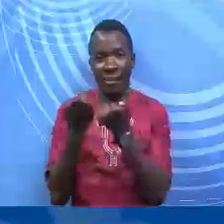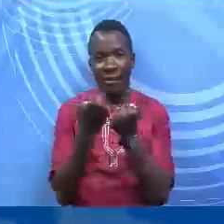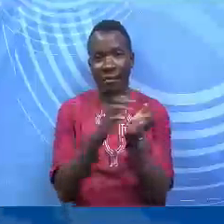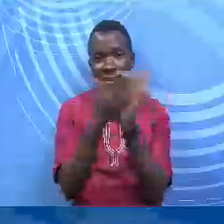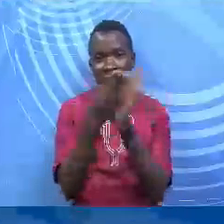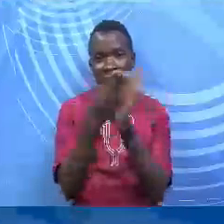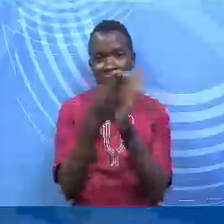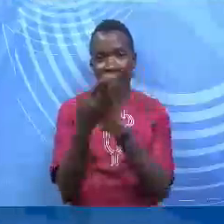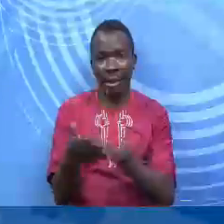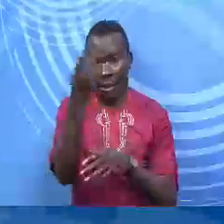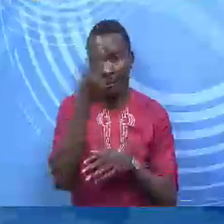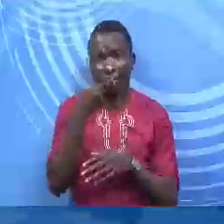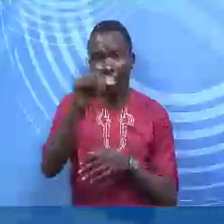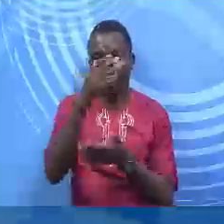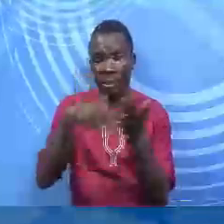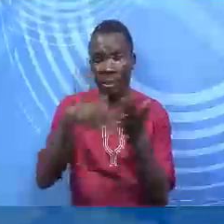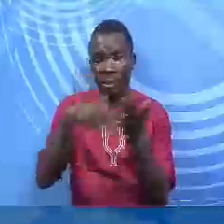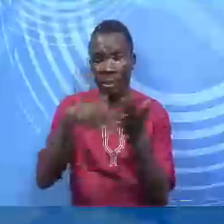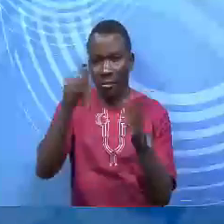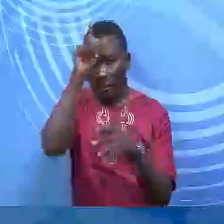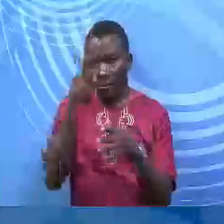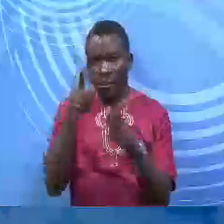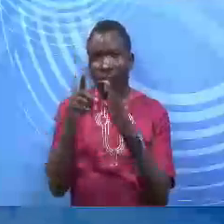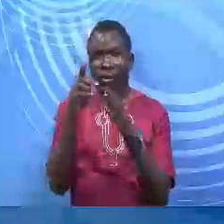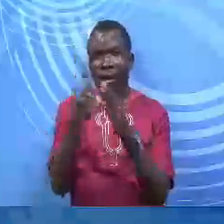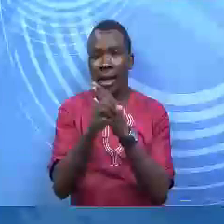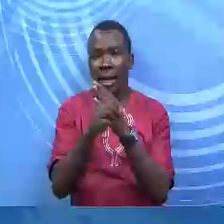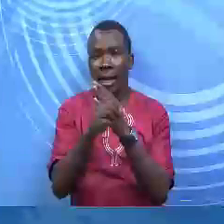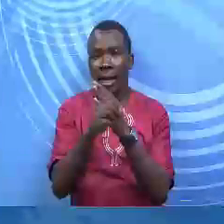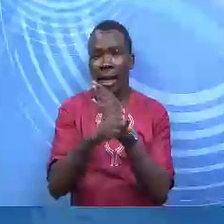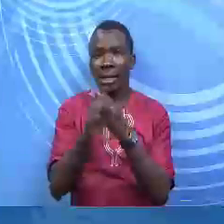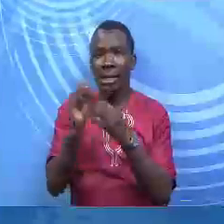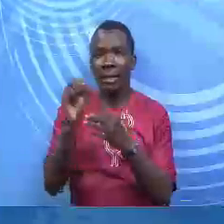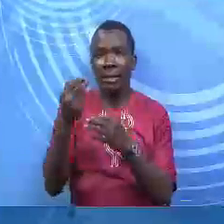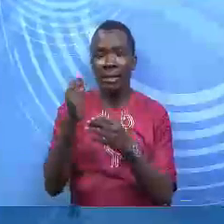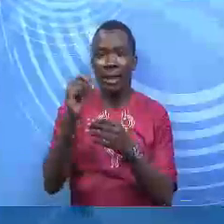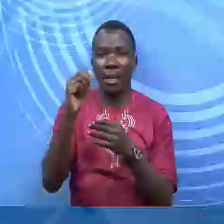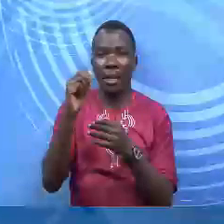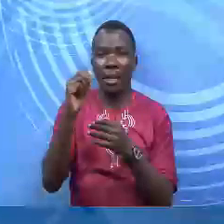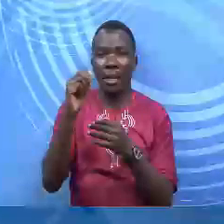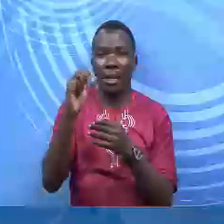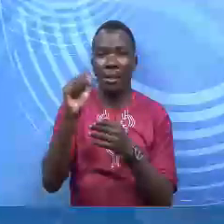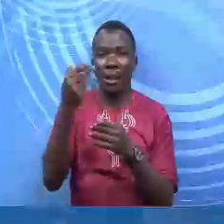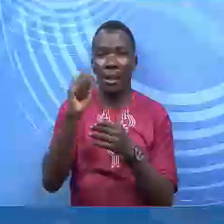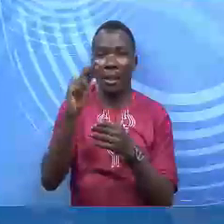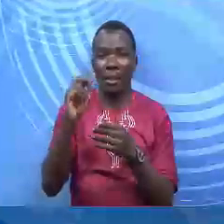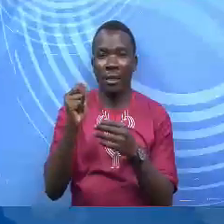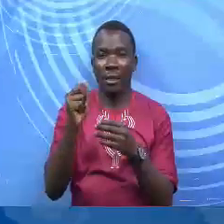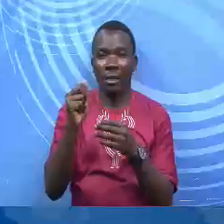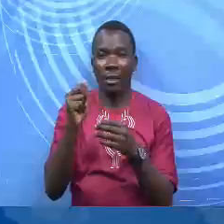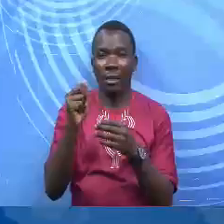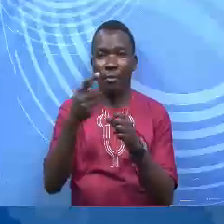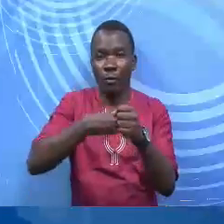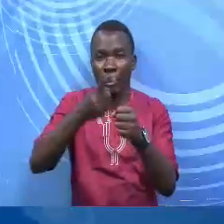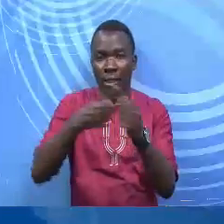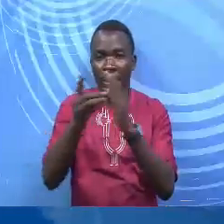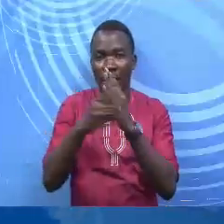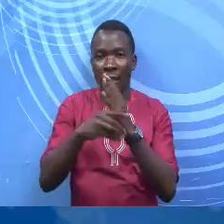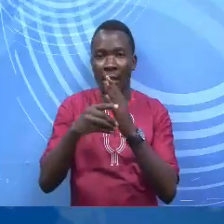babo naho bamwe mu baturage bo mu kagari ka Sahara mu karere ka Musanze baravuga ko babangamiwe n'amazi aturuka mu